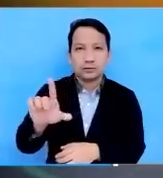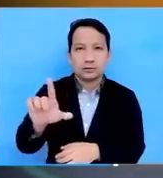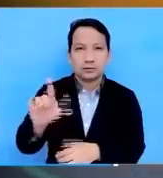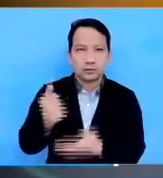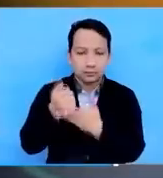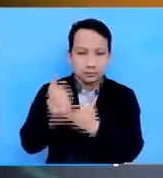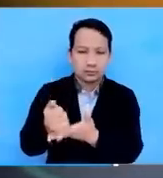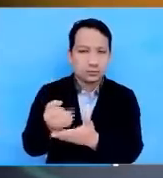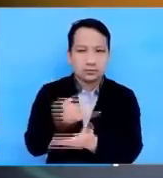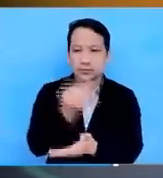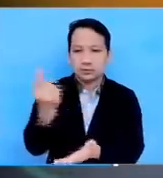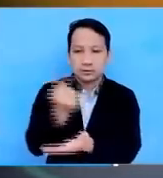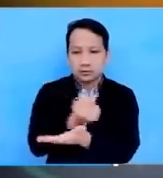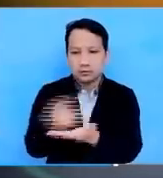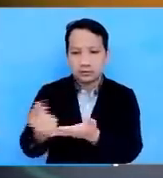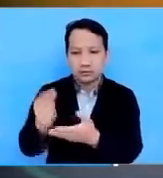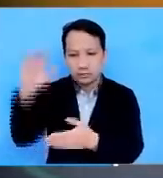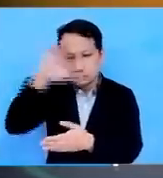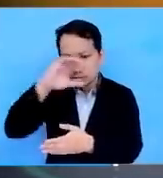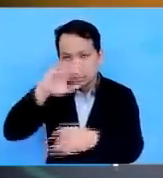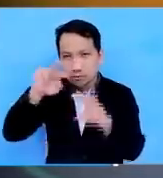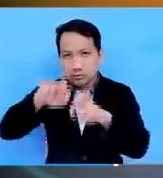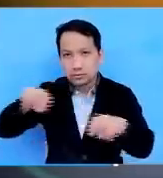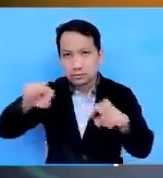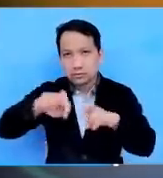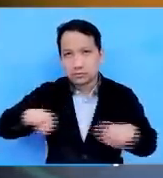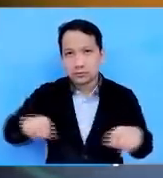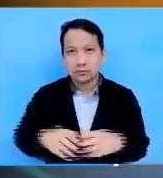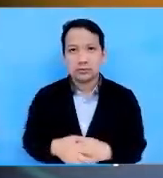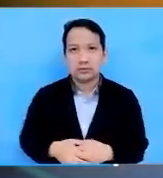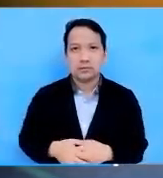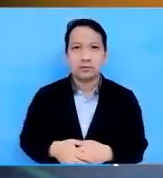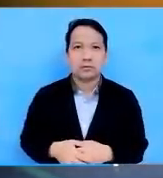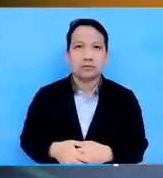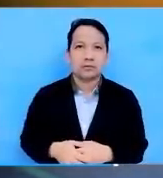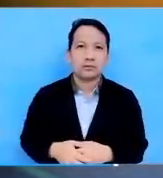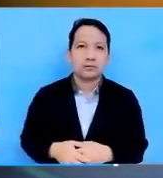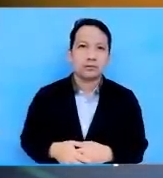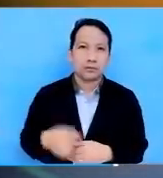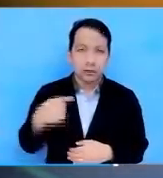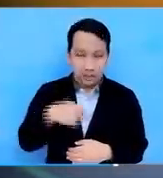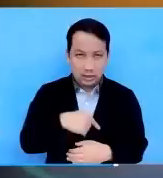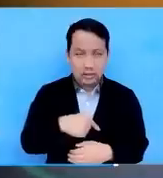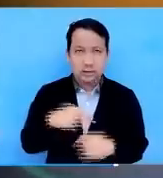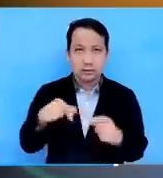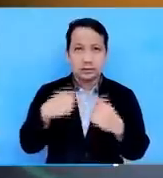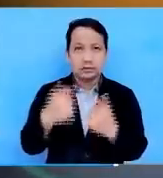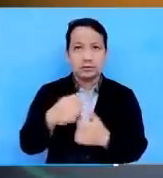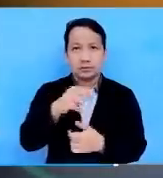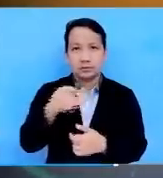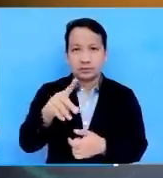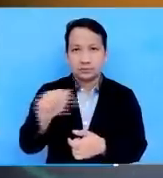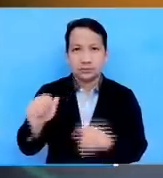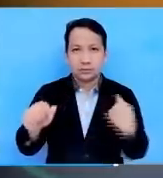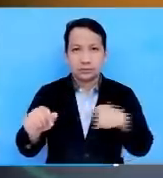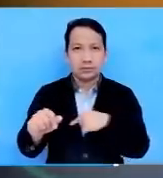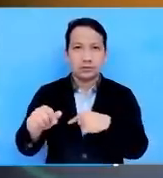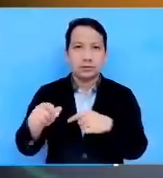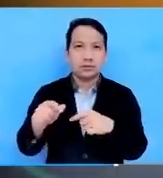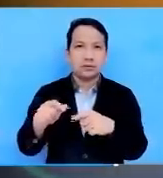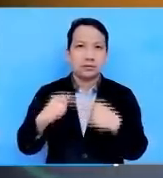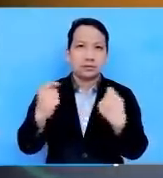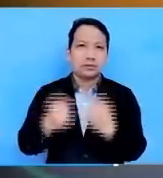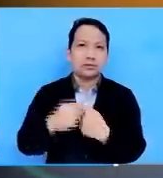ilang linggong hirap sa paghanap ng mga biktima. Pinashare ko yung MNDA SAR team. Nandito kami sa Bosphorus